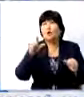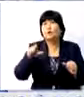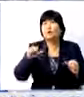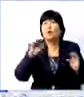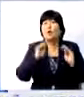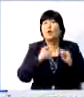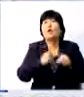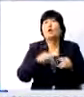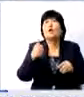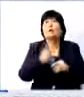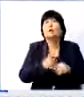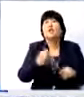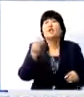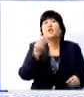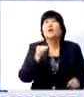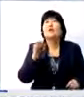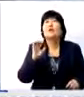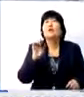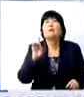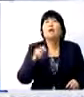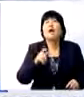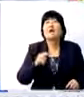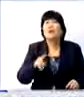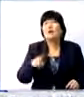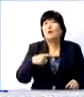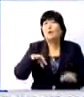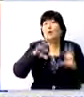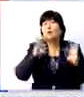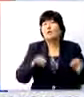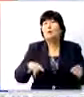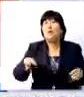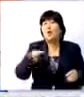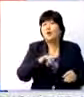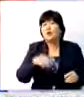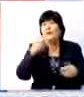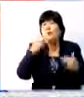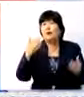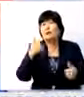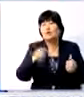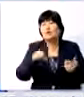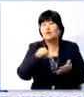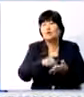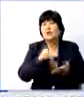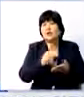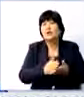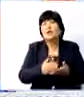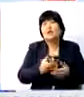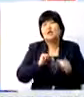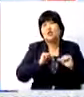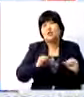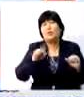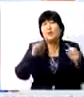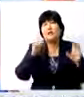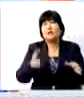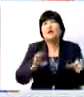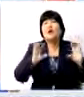құралған. Солардың бірі Шамил Ибрагим. Жас тоспалып шебері бірнеше республикалық халықаралық турнирлерге қатысып чемпион атанды.